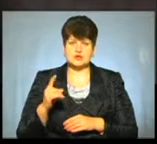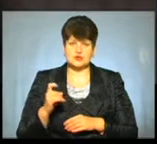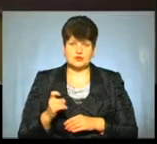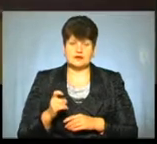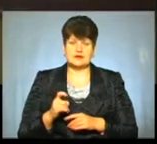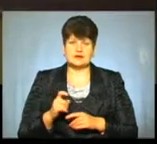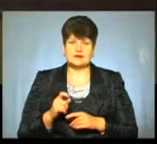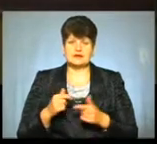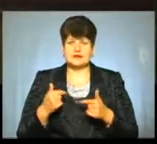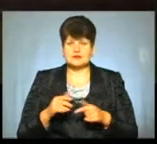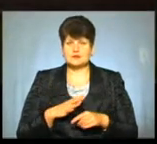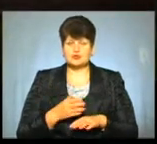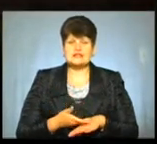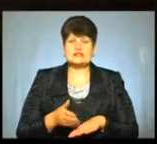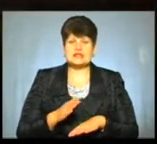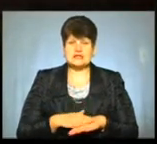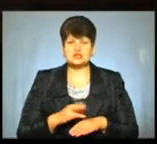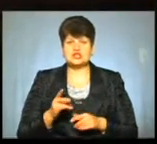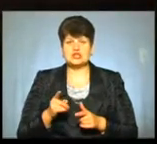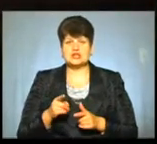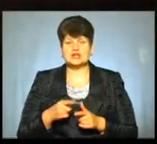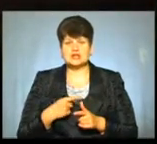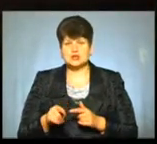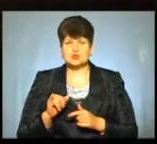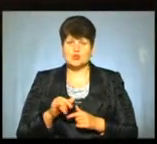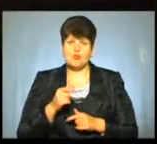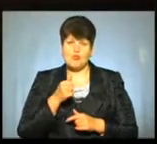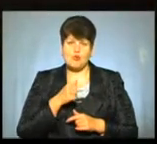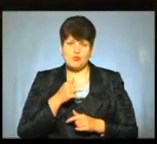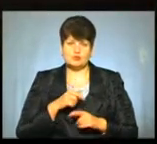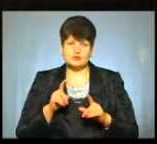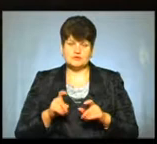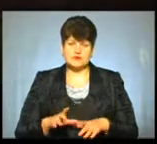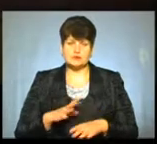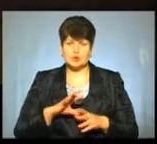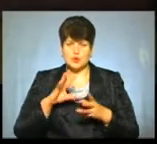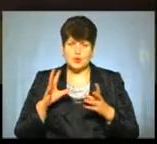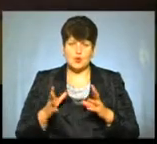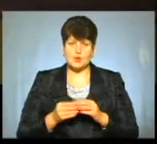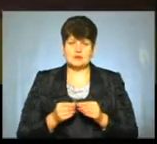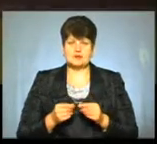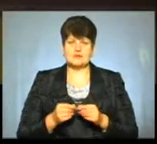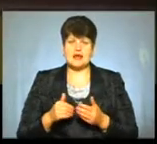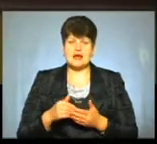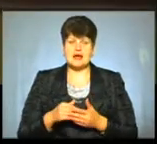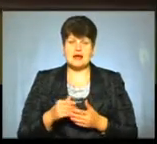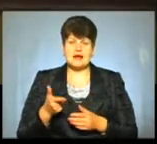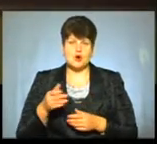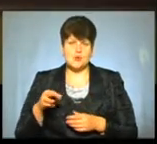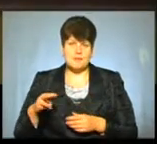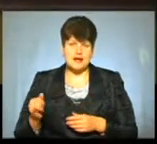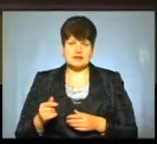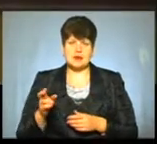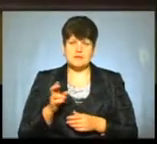100. Тести були набагато складніші, ніж у пробному тестуванні. Були охоплені галузі, такі як